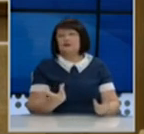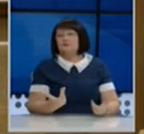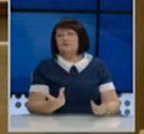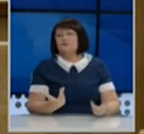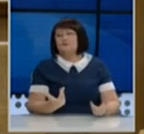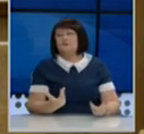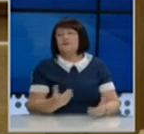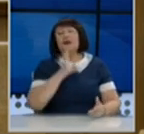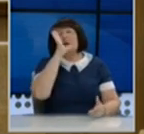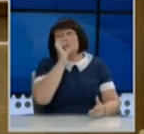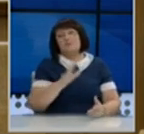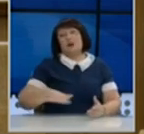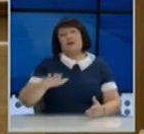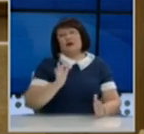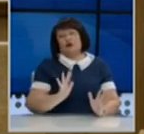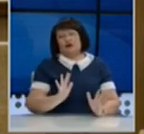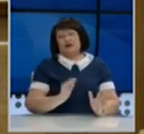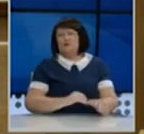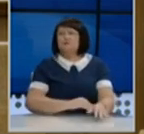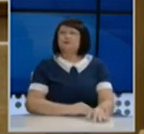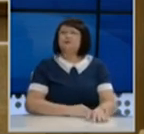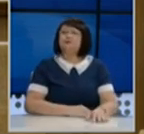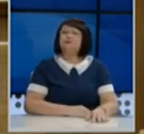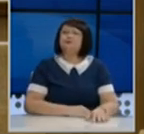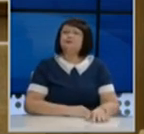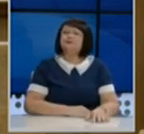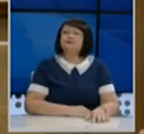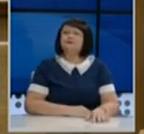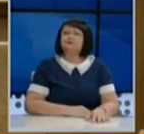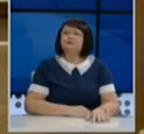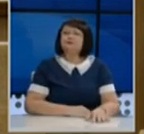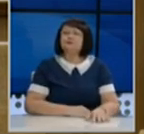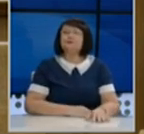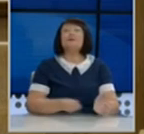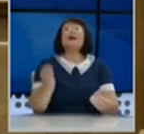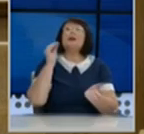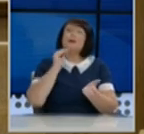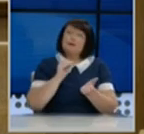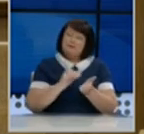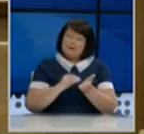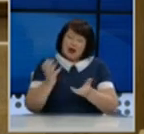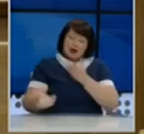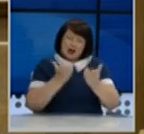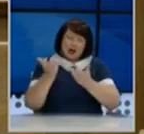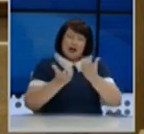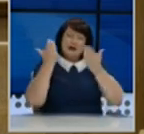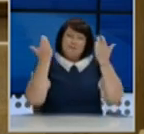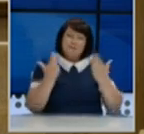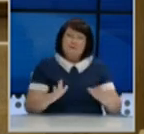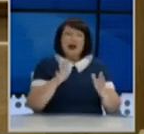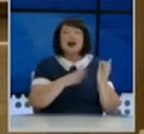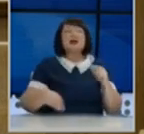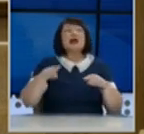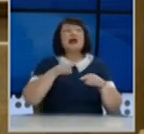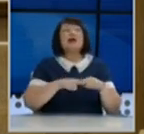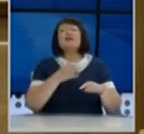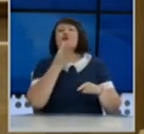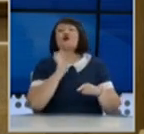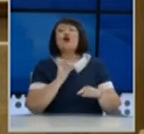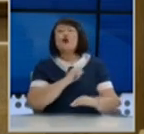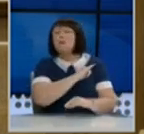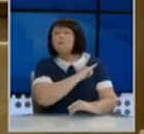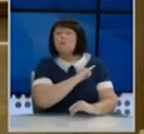η πραγματικότητα. Ότι κάει και ξανά η χώρα μας, γιατί κανείς